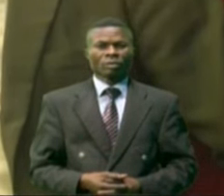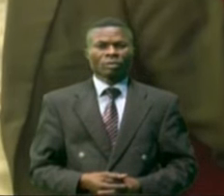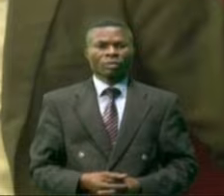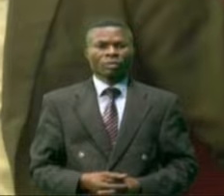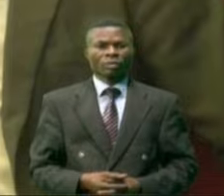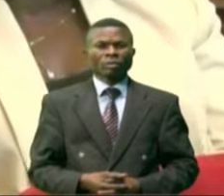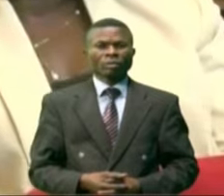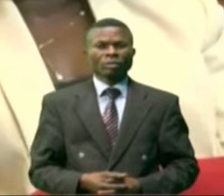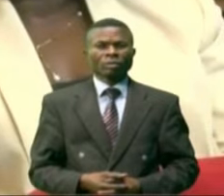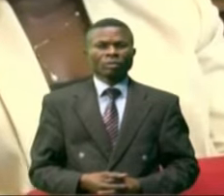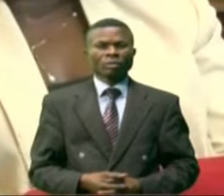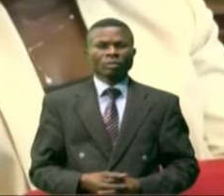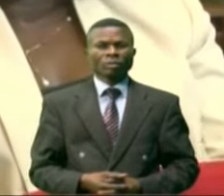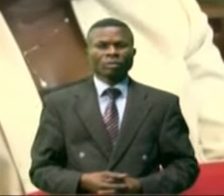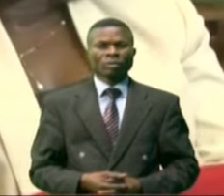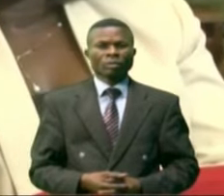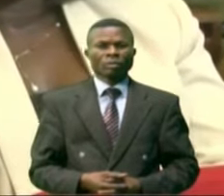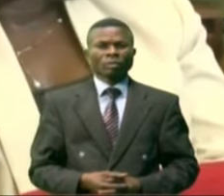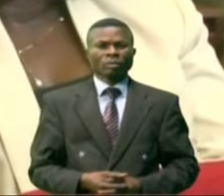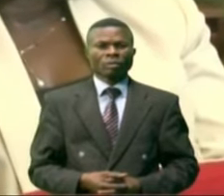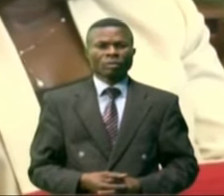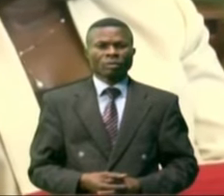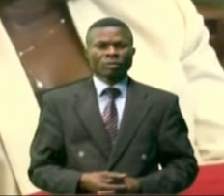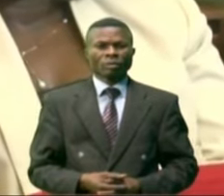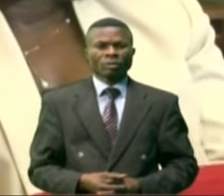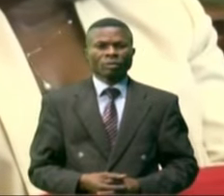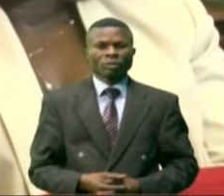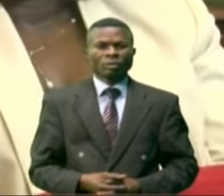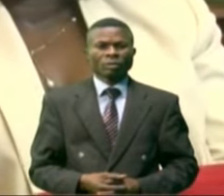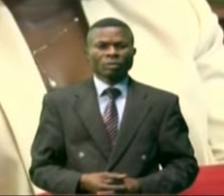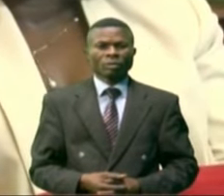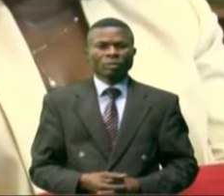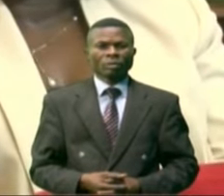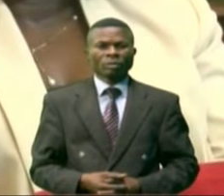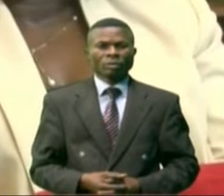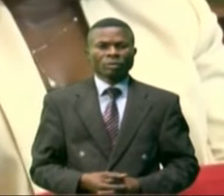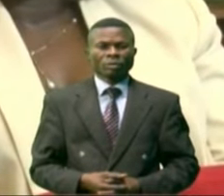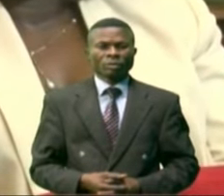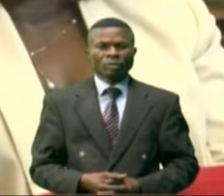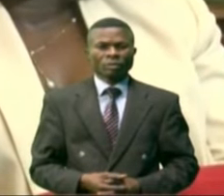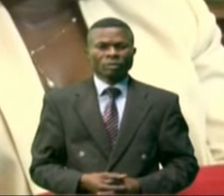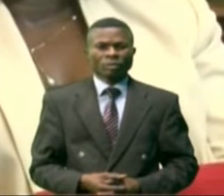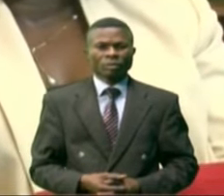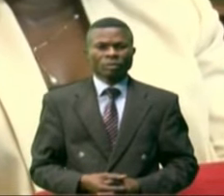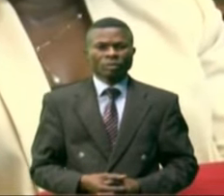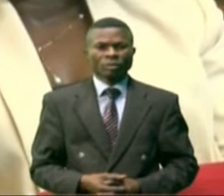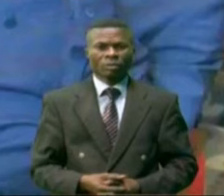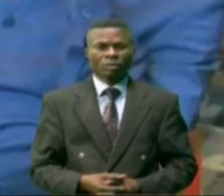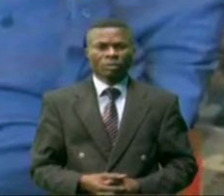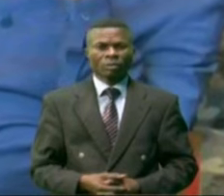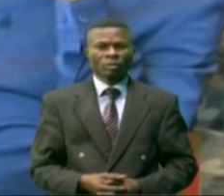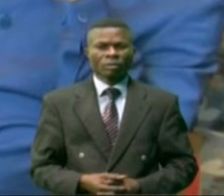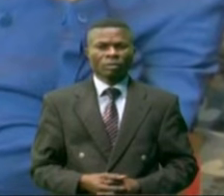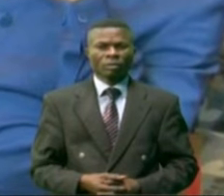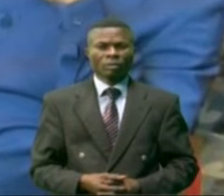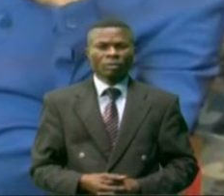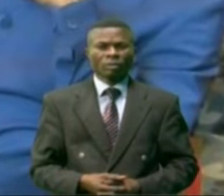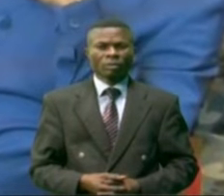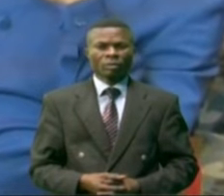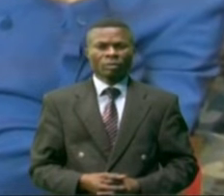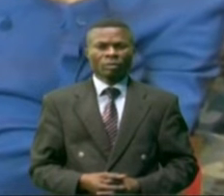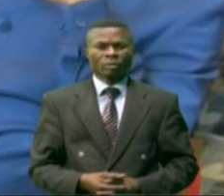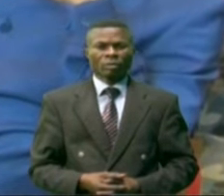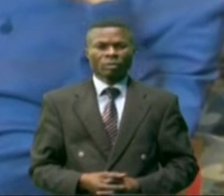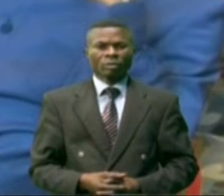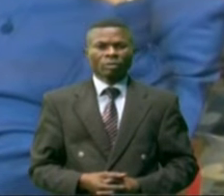du plan Guylaine Nyembo, très optimiste, a rassuré de la volonté politique du gouvernement sous l'impulsion du chef de l'État à réaliser